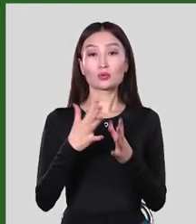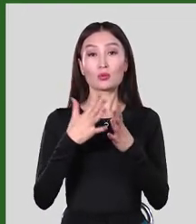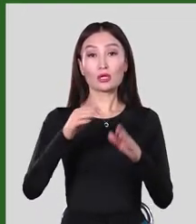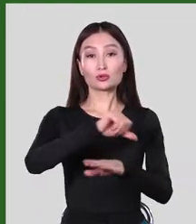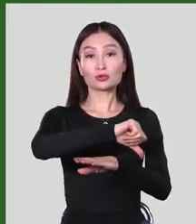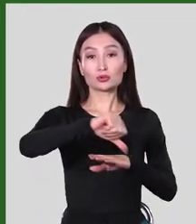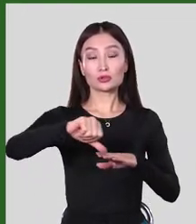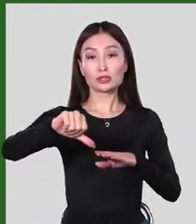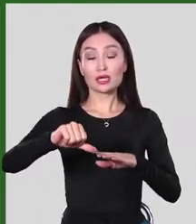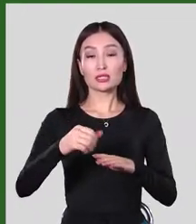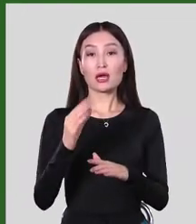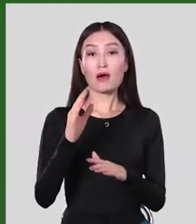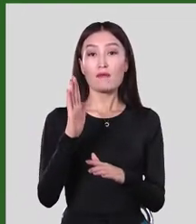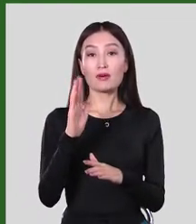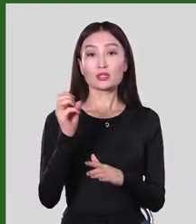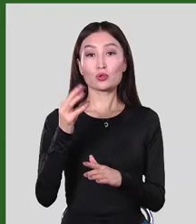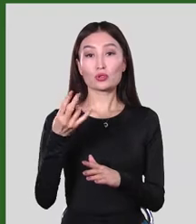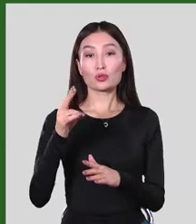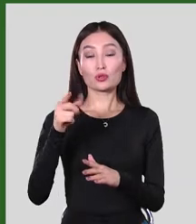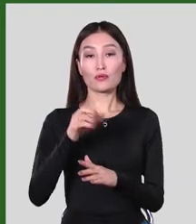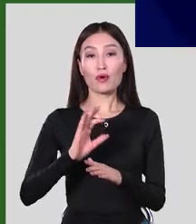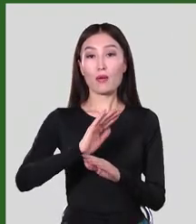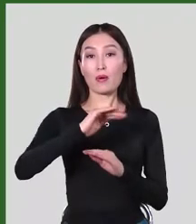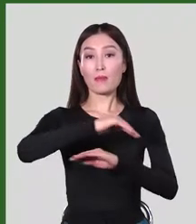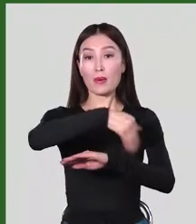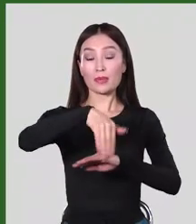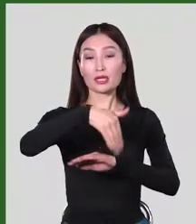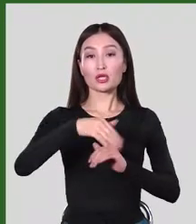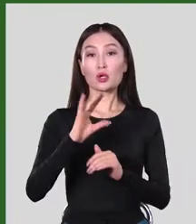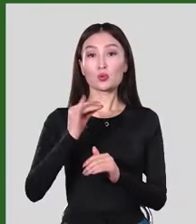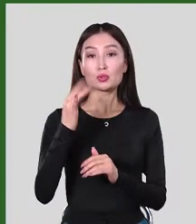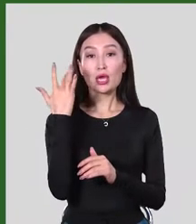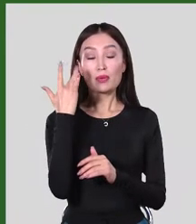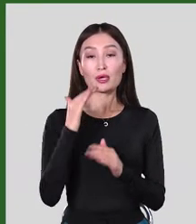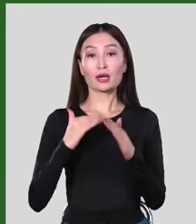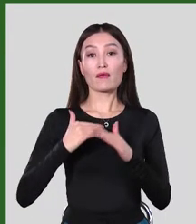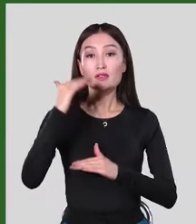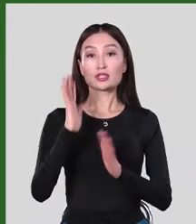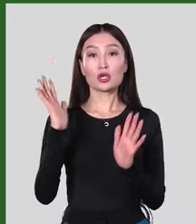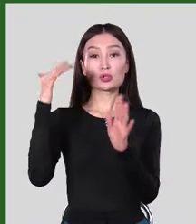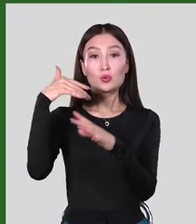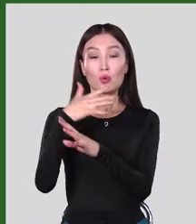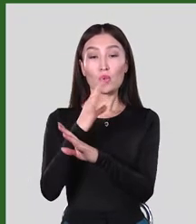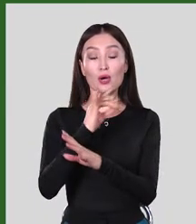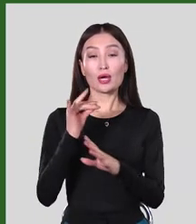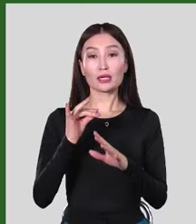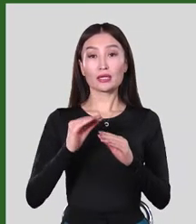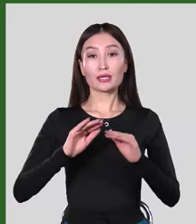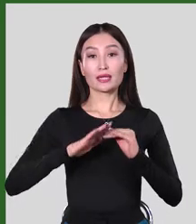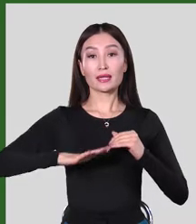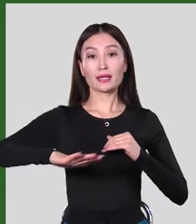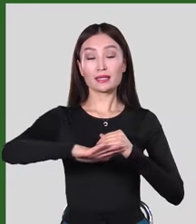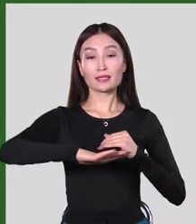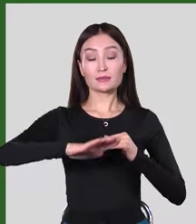значительную часть его восточного побережья. Южная Америка – высочайшие горы и обширные